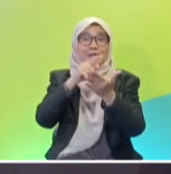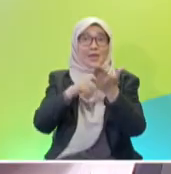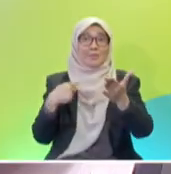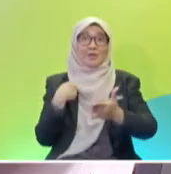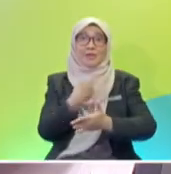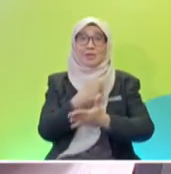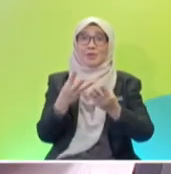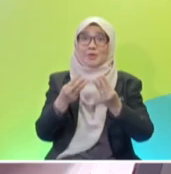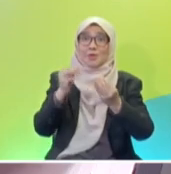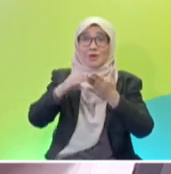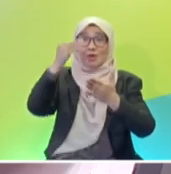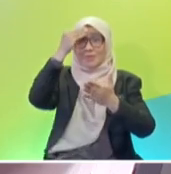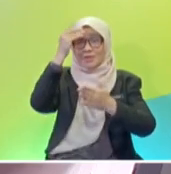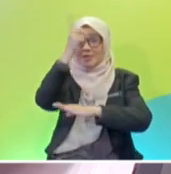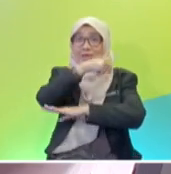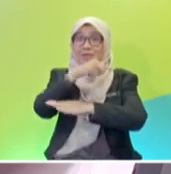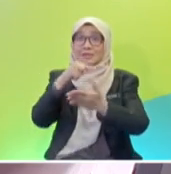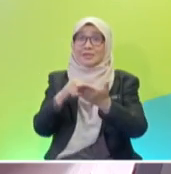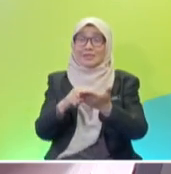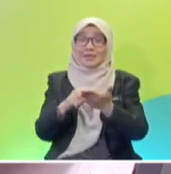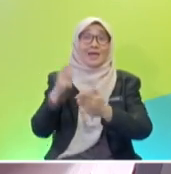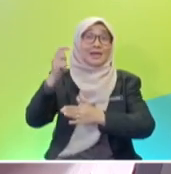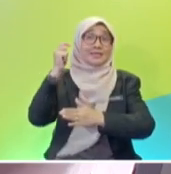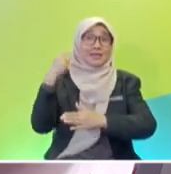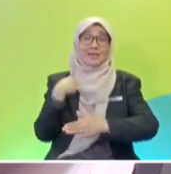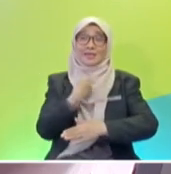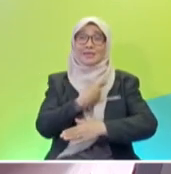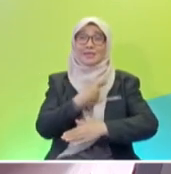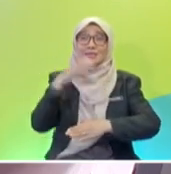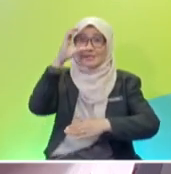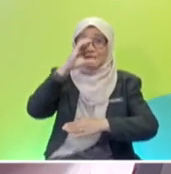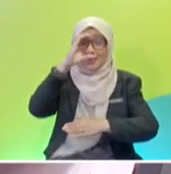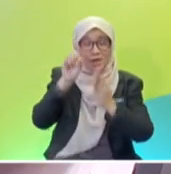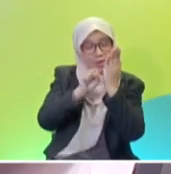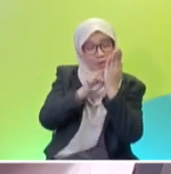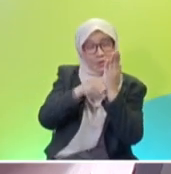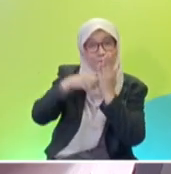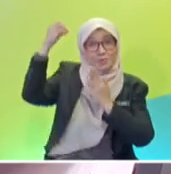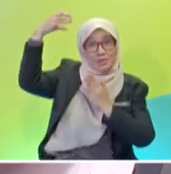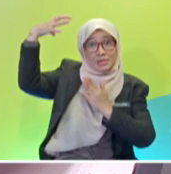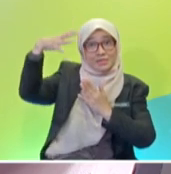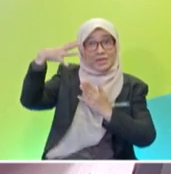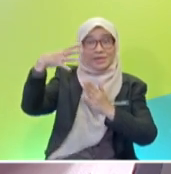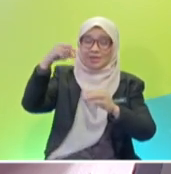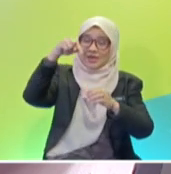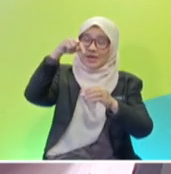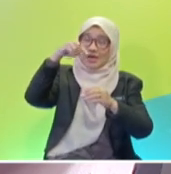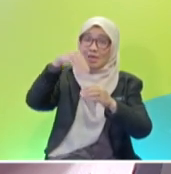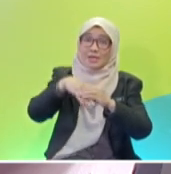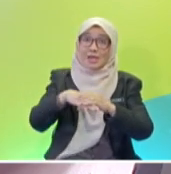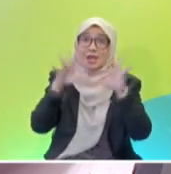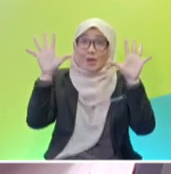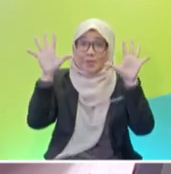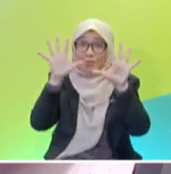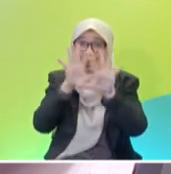kaitan sebab tadi kita menyelesaikan masalah macam mana nak dapat sumber cahaya dalam keadaan gelap. Jadi hari ini